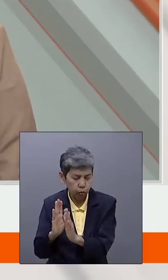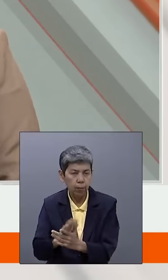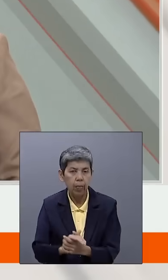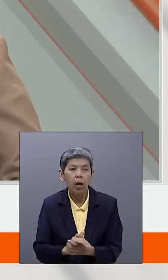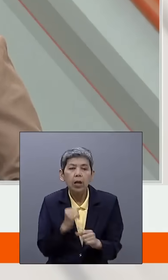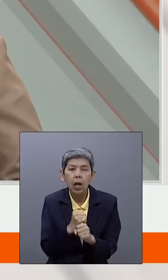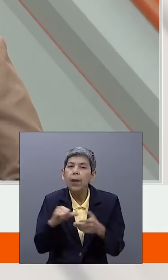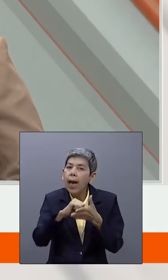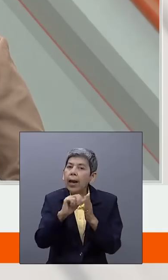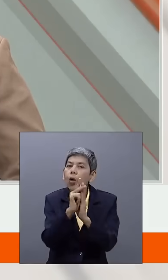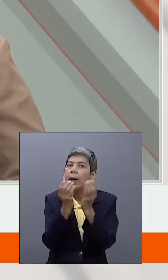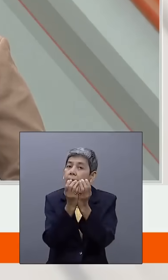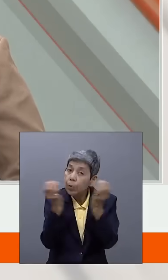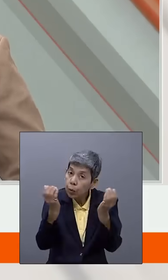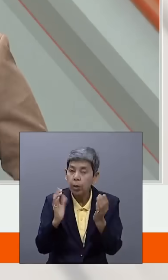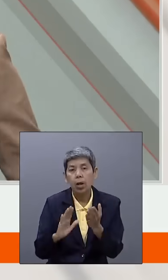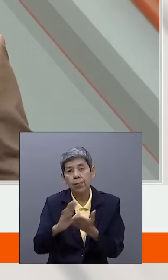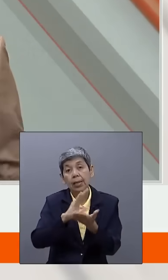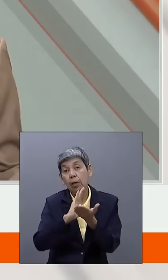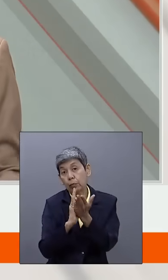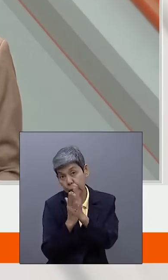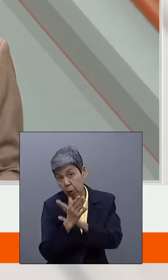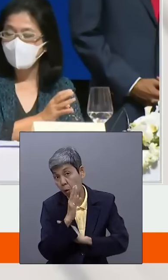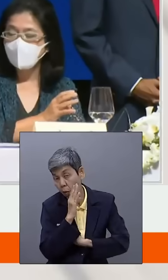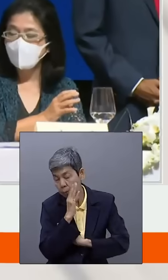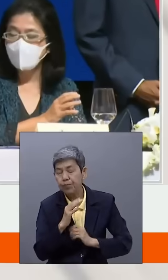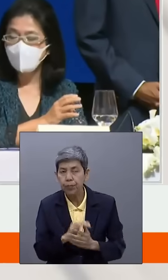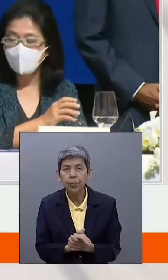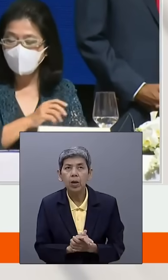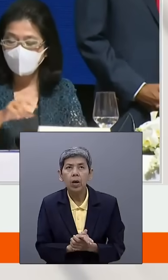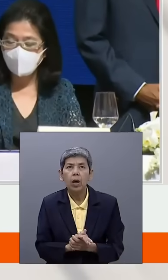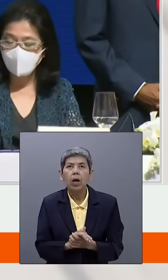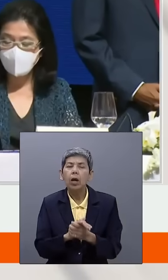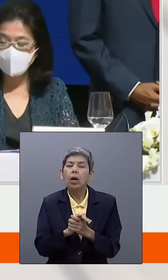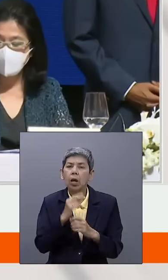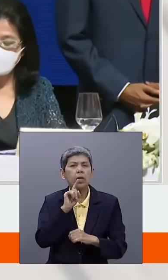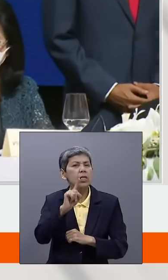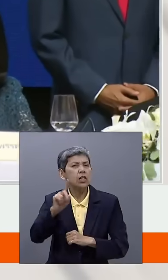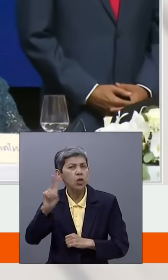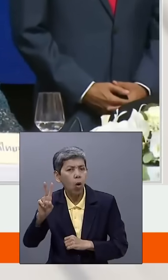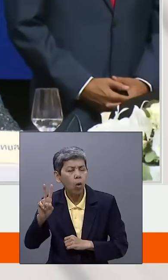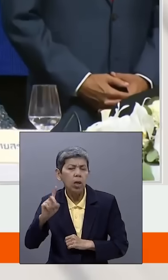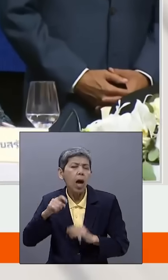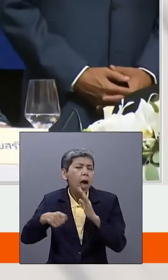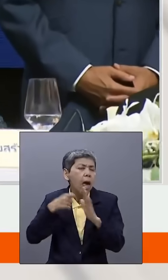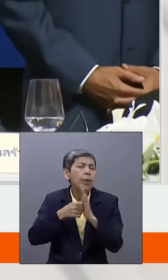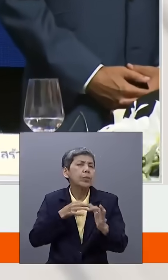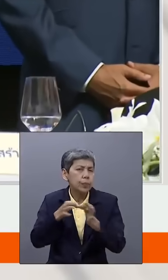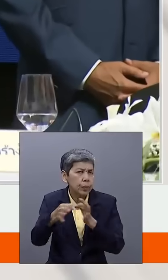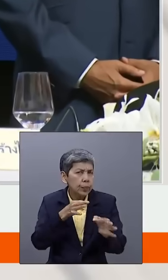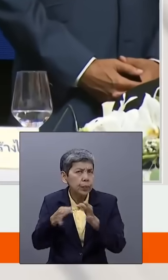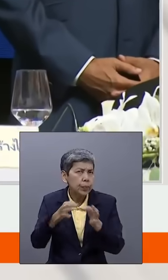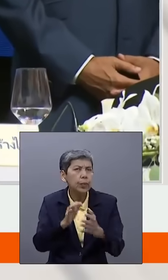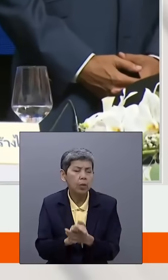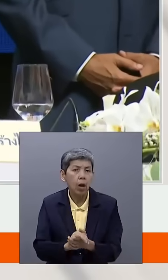ผลักดันเรื่องแก้รัฐธรรมนูญปฏิรูปประเทศไทยสมมุตินะ ค่ะ นะครับแล้วก็เรื่อง112เนี่ยมันก็ต้องหาเหตุอธิบายกับมวลชนแ